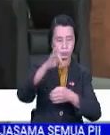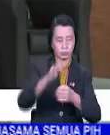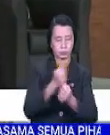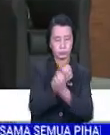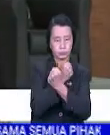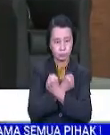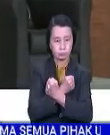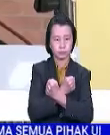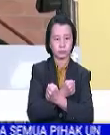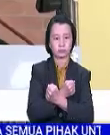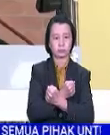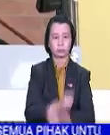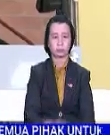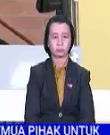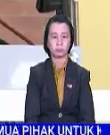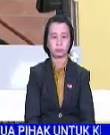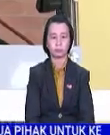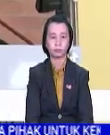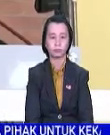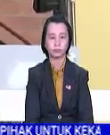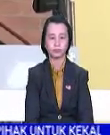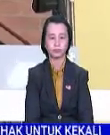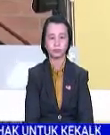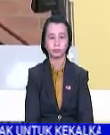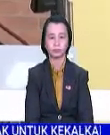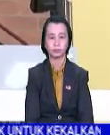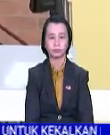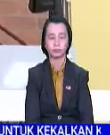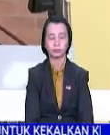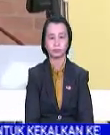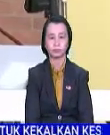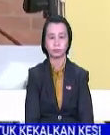Patriotisme sifat